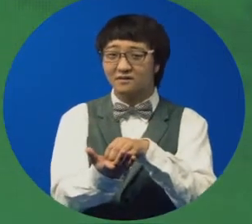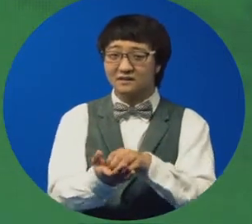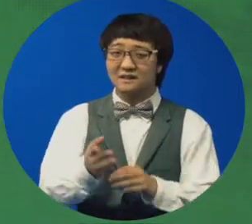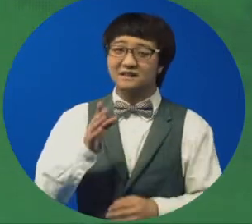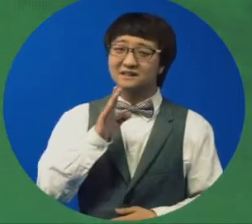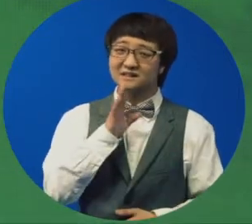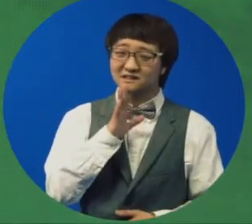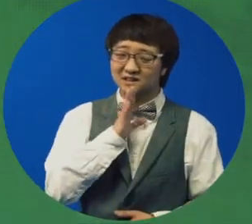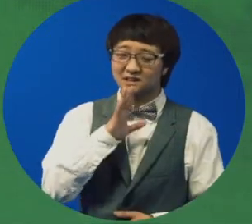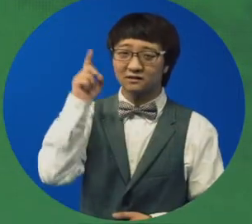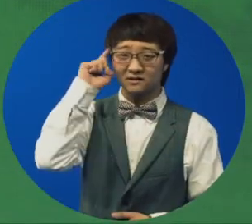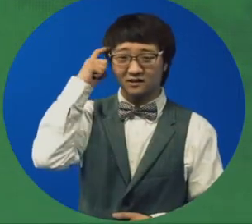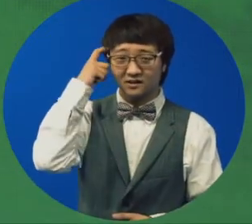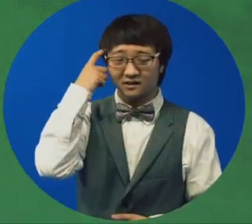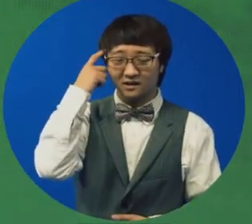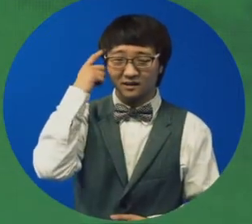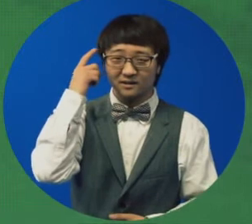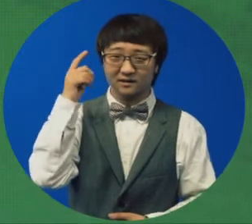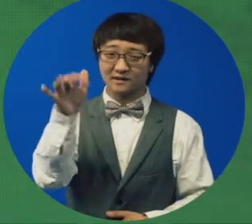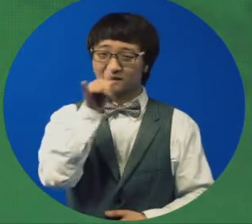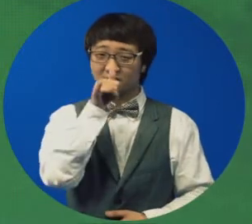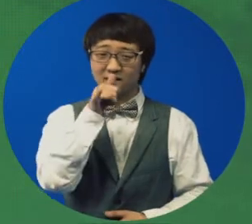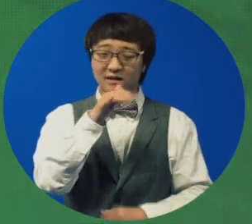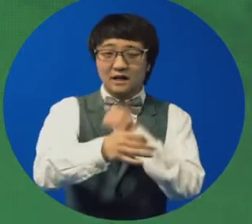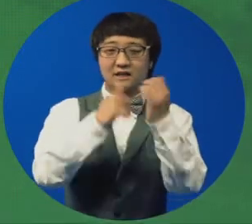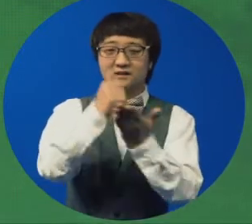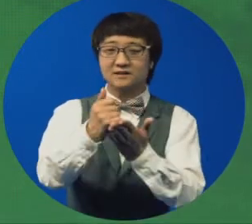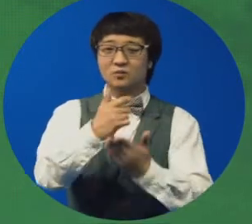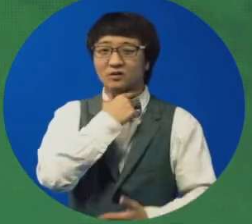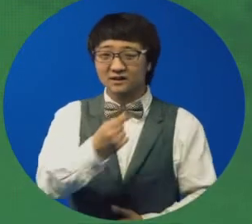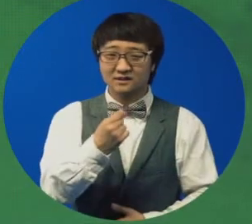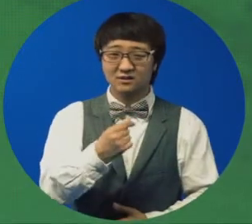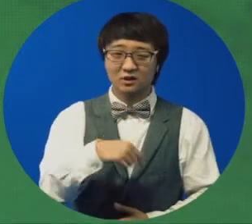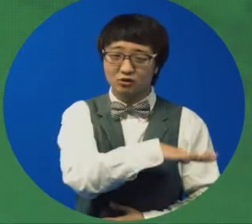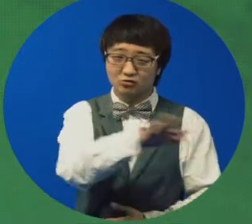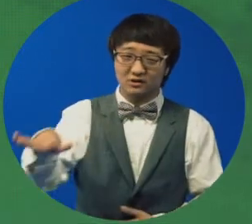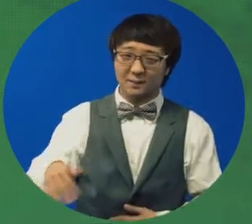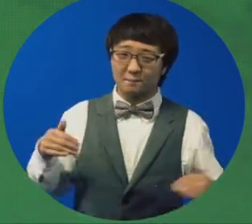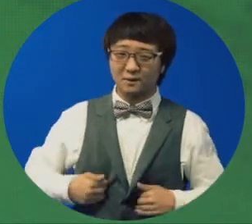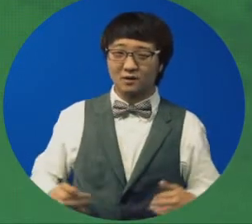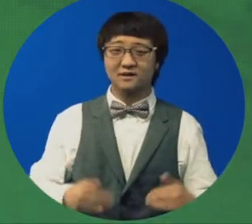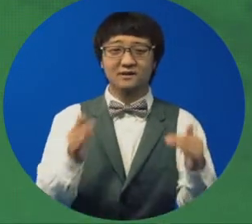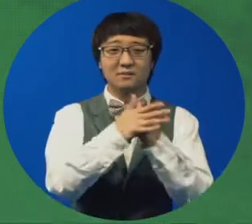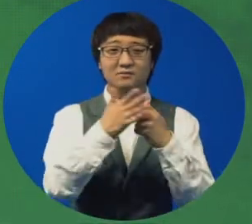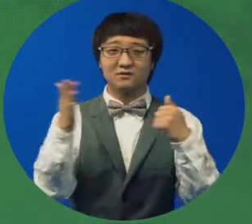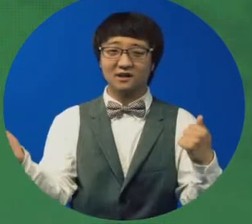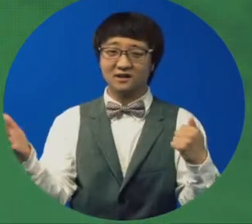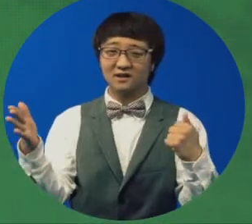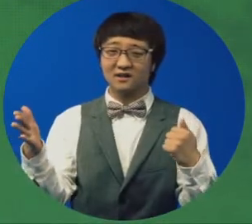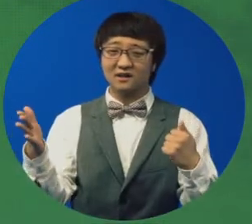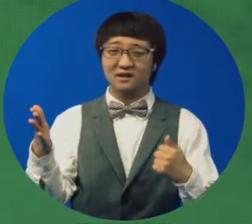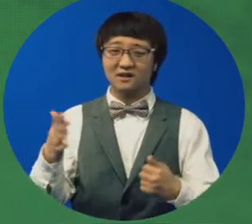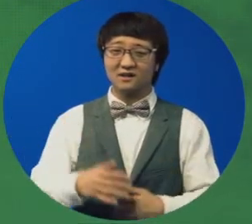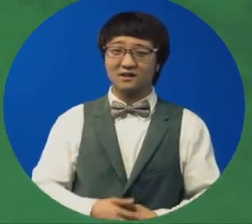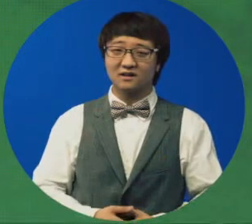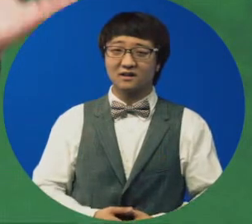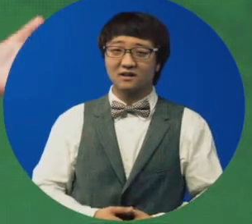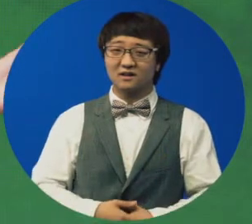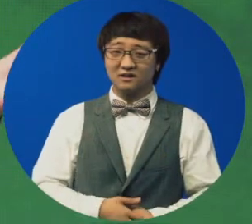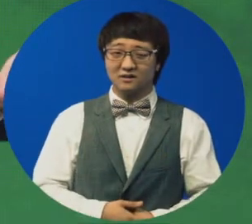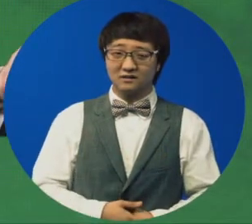될 부분이 있습니다. 하나님께서 원하시는 것, 우리들이 필요하기 때문에 너를 드려라 라고 하는 것이 아닙니다.